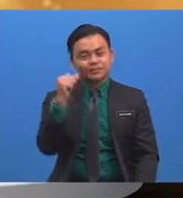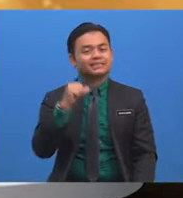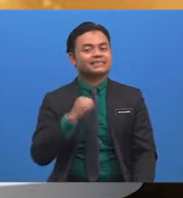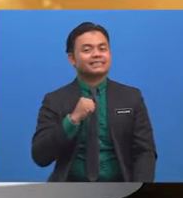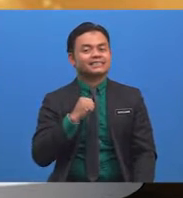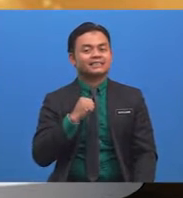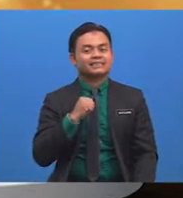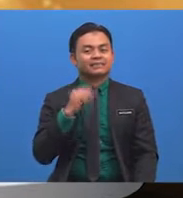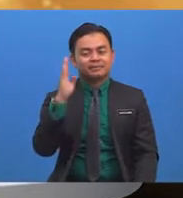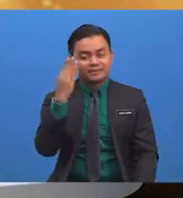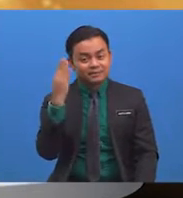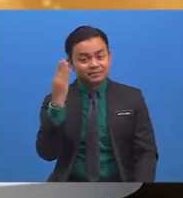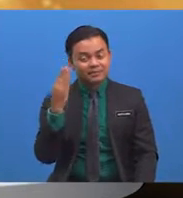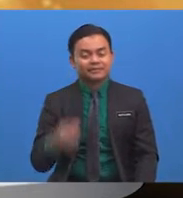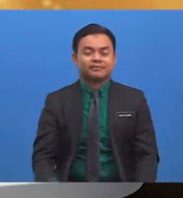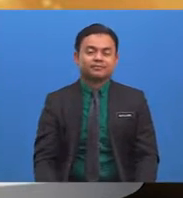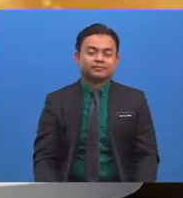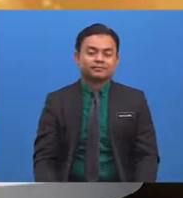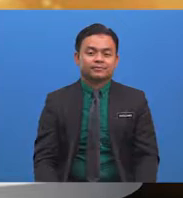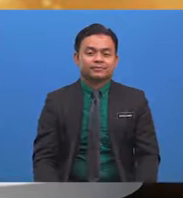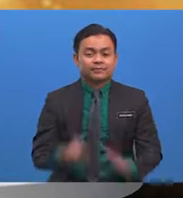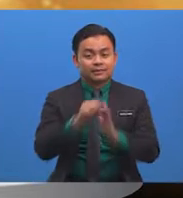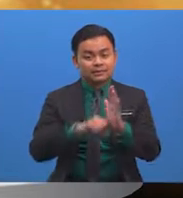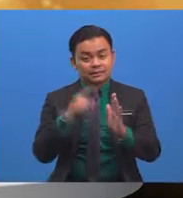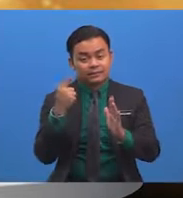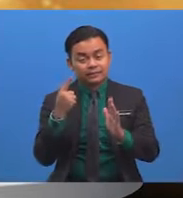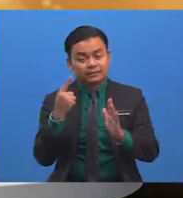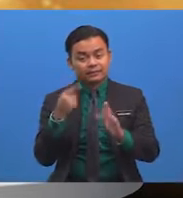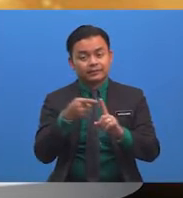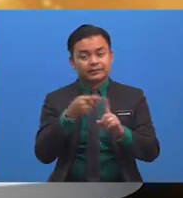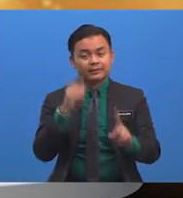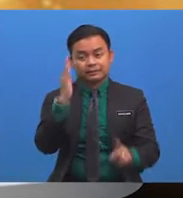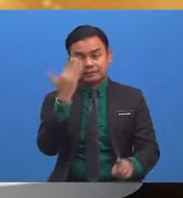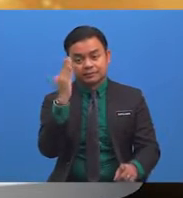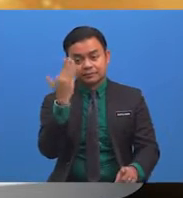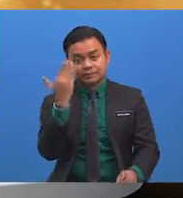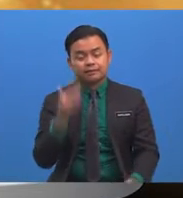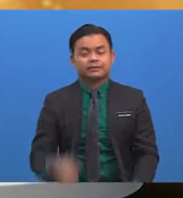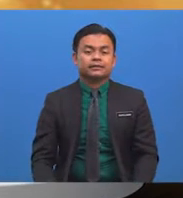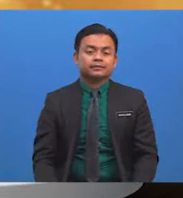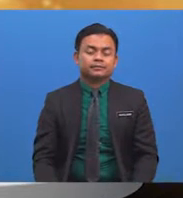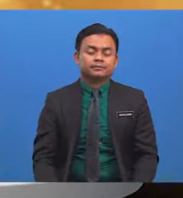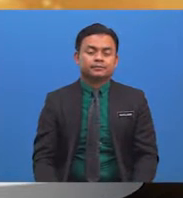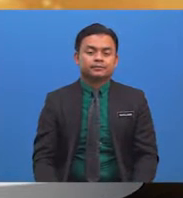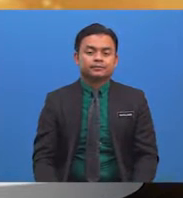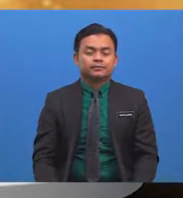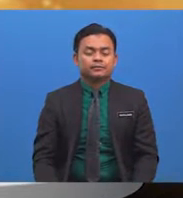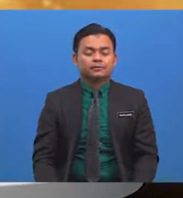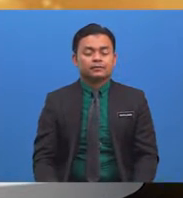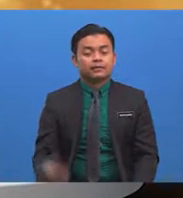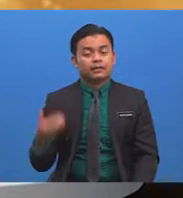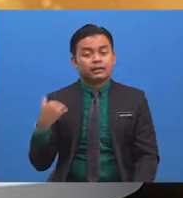cerminlah. Selain dari kegunaan cermin untuk melihat wajah, terdapat pelbagai